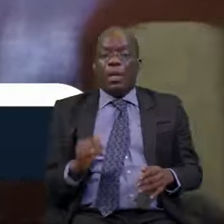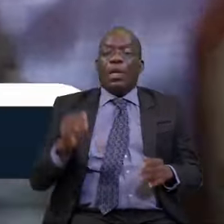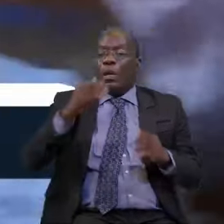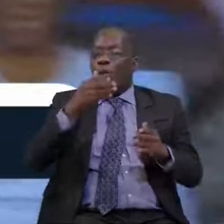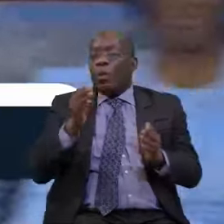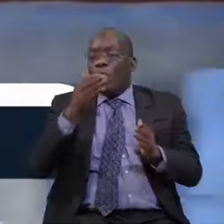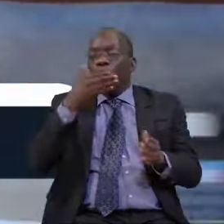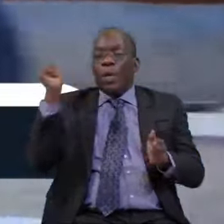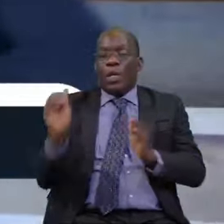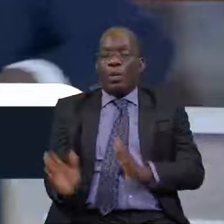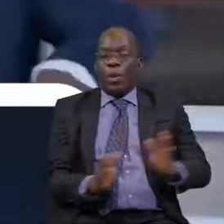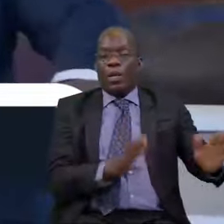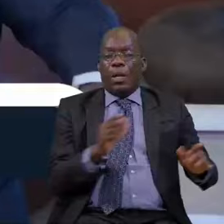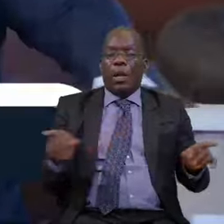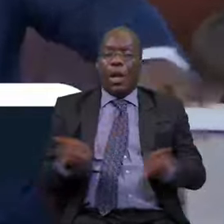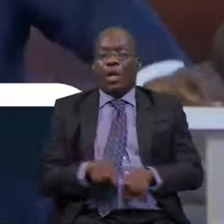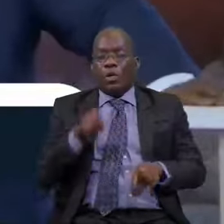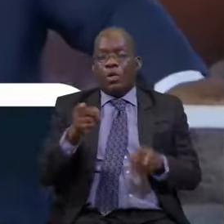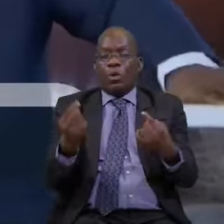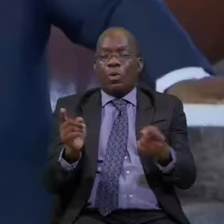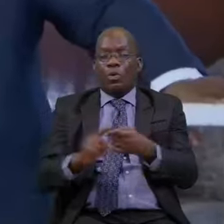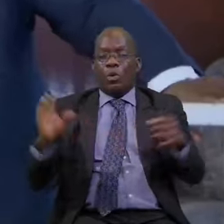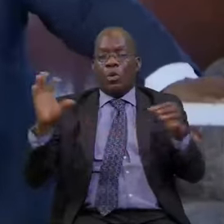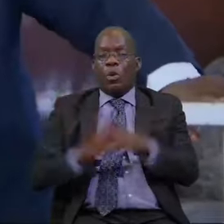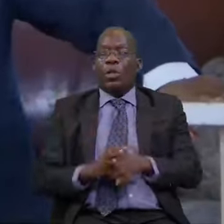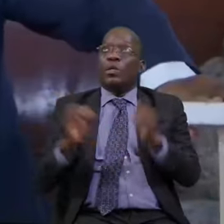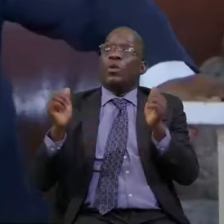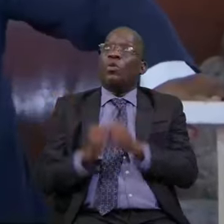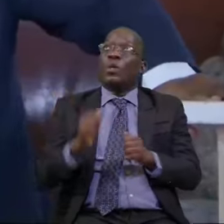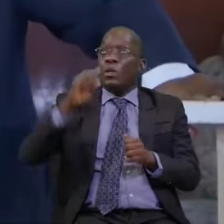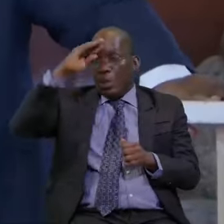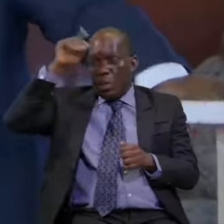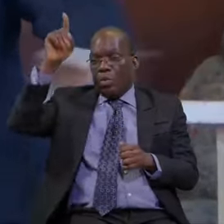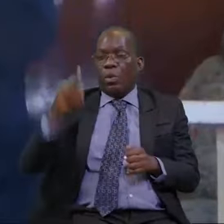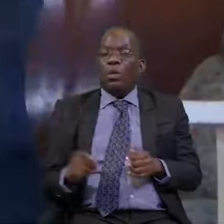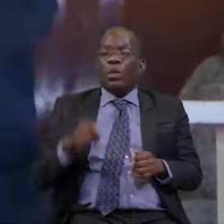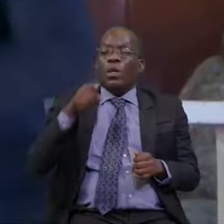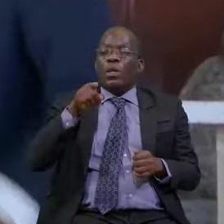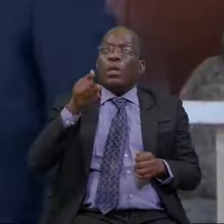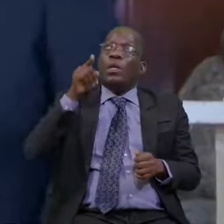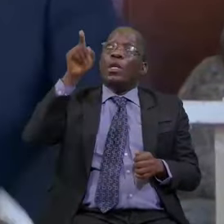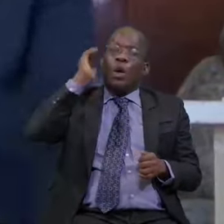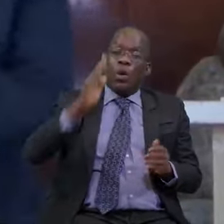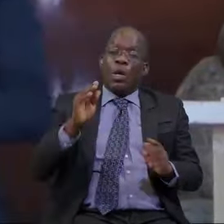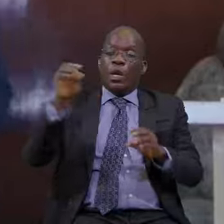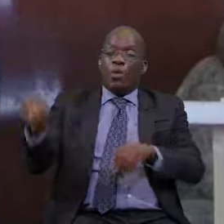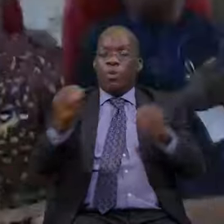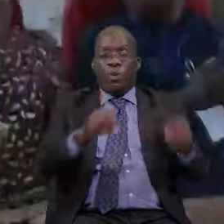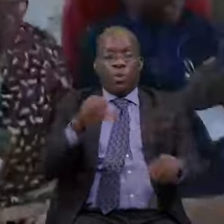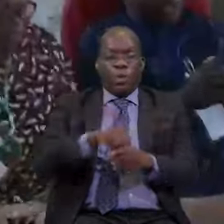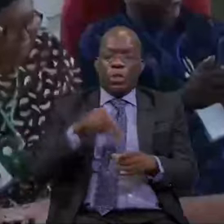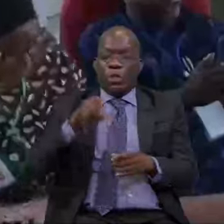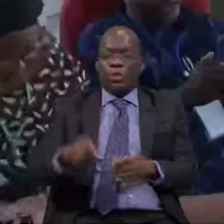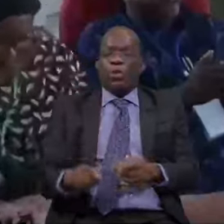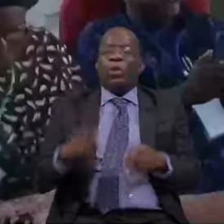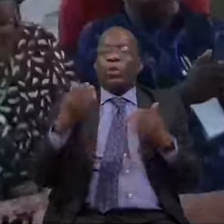meilleur stratège comme vous venez vous connecter à Christ. Les vertus en lui vous seront accordées ce